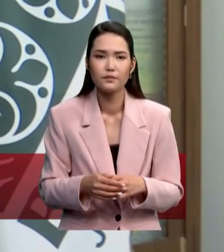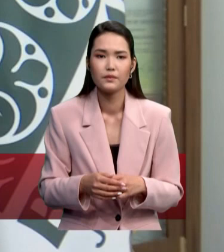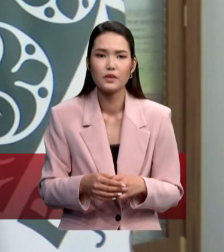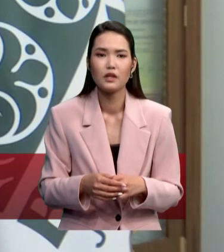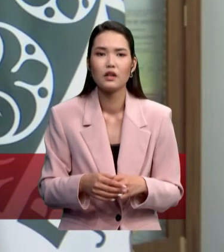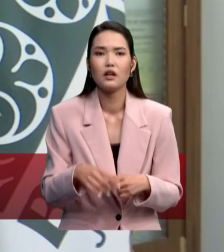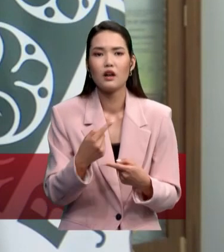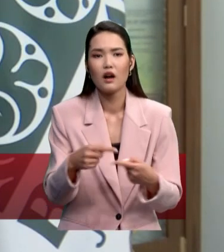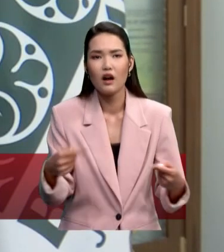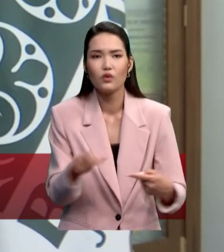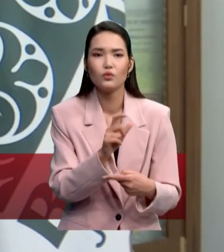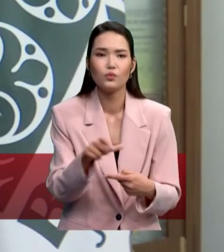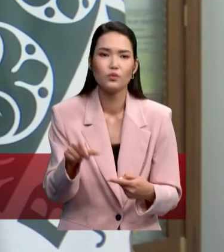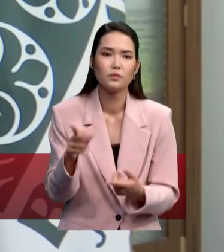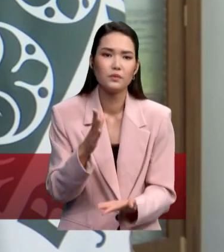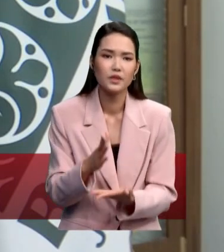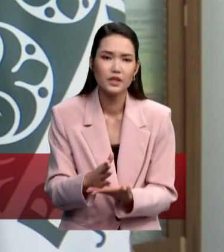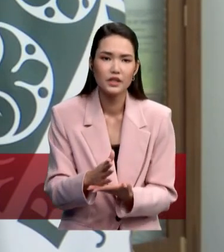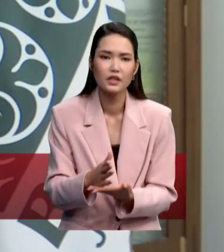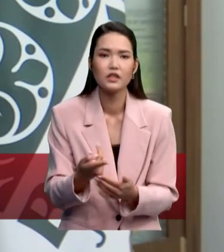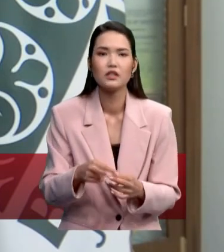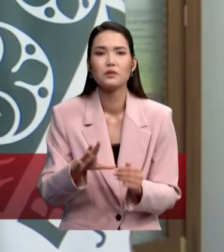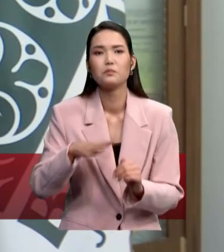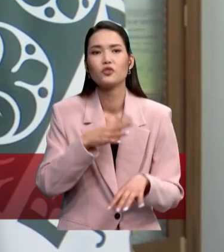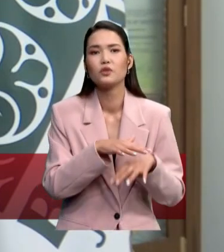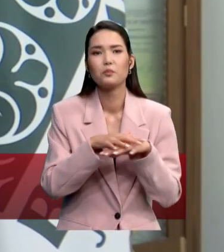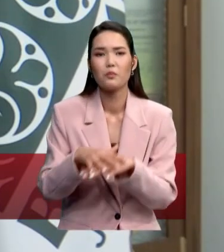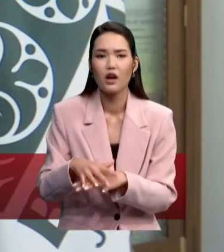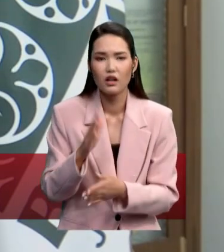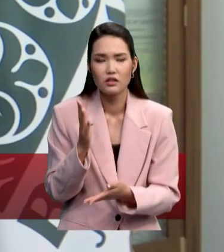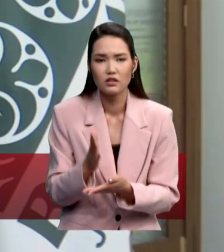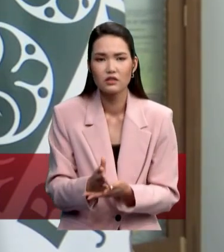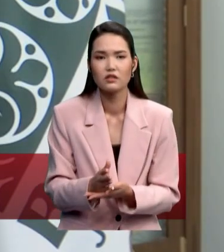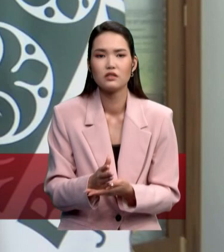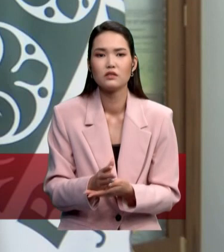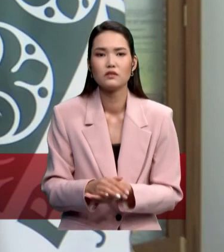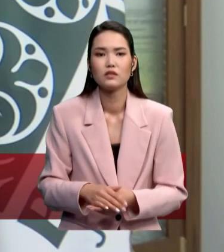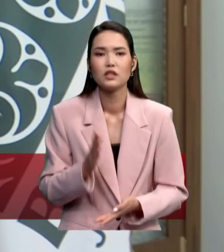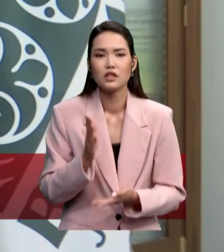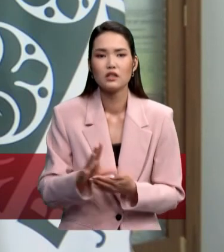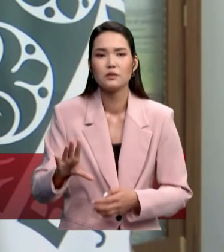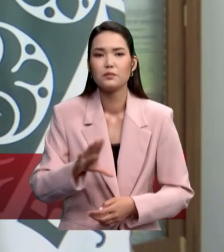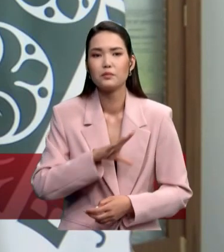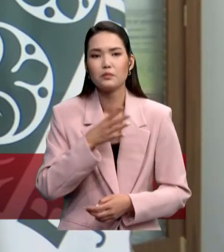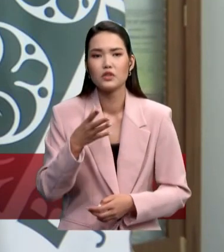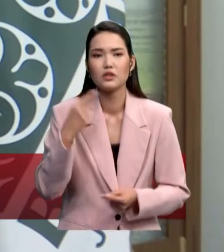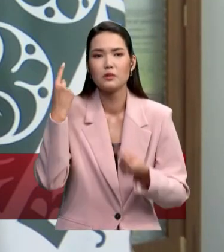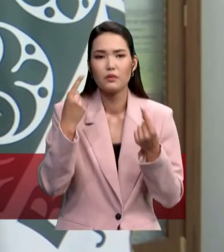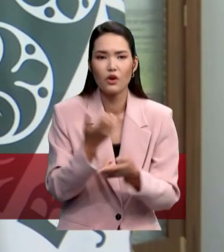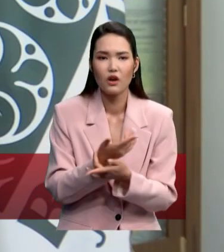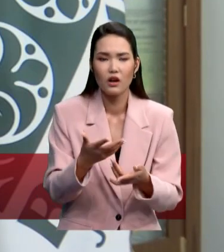Разные люди там есть, среди них есть бывшие банкиры, там есть люди,